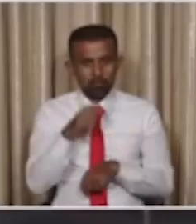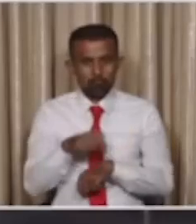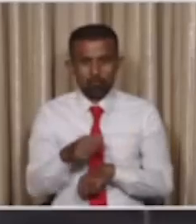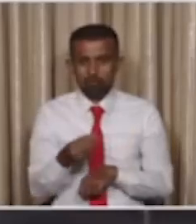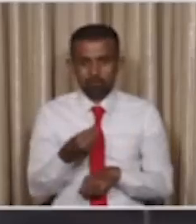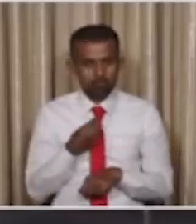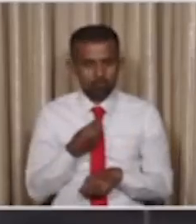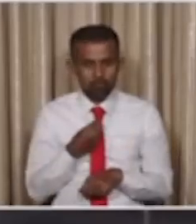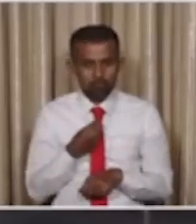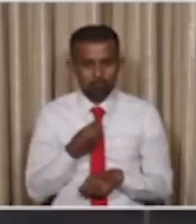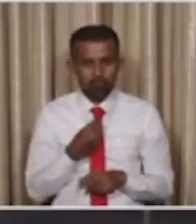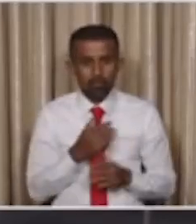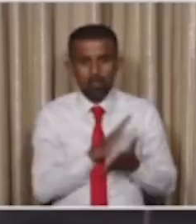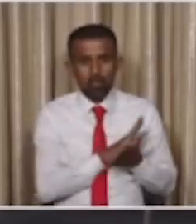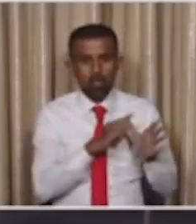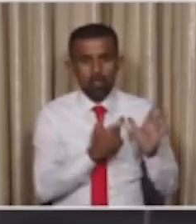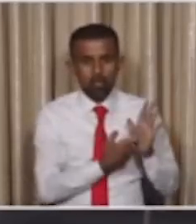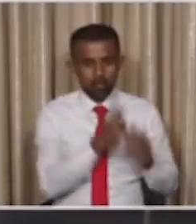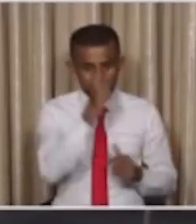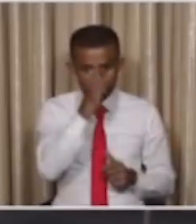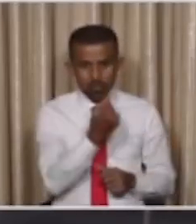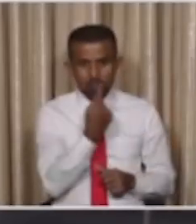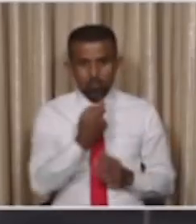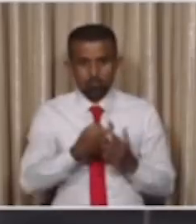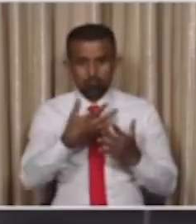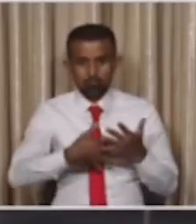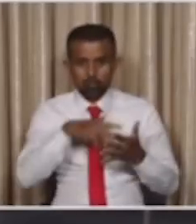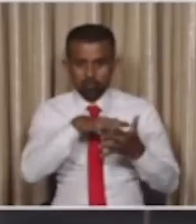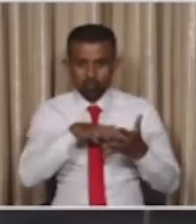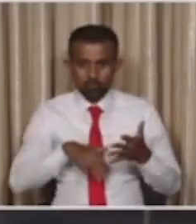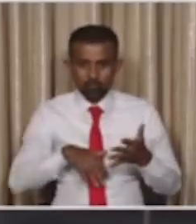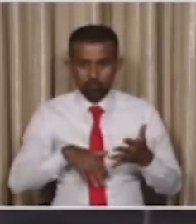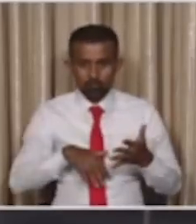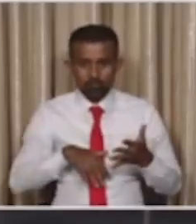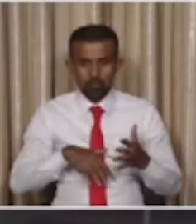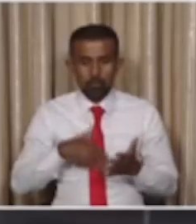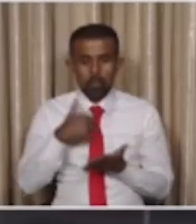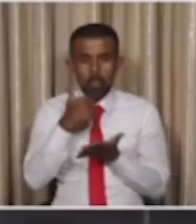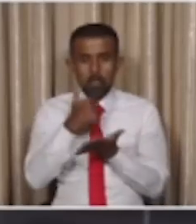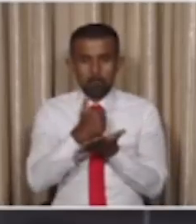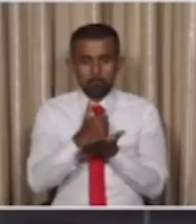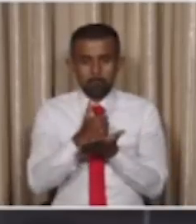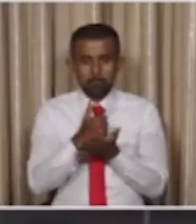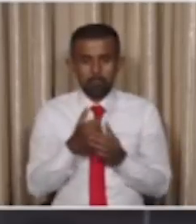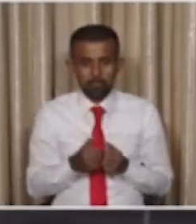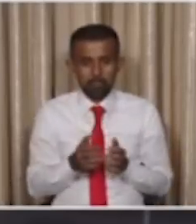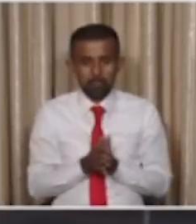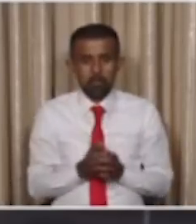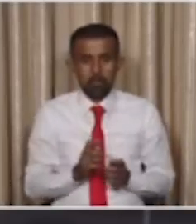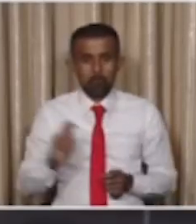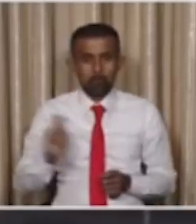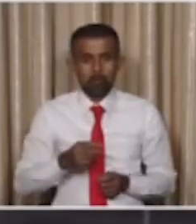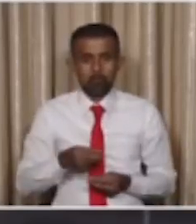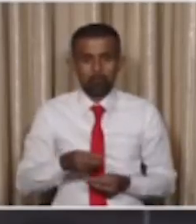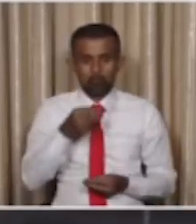ගැන. ගරු හර්ෂ මැතිතුමා ඉදිරිපත් කරපු වාර්තාවේ සඳහන් වෙන පරිදි මහ බැංකුව තමන්ගේ පඩි වැඩි කර